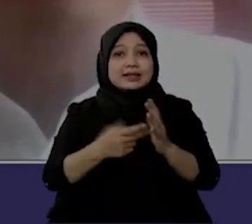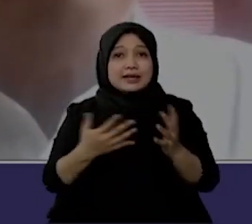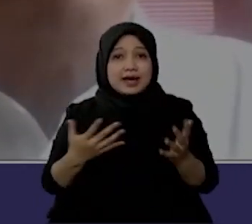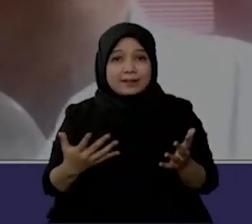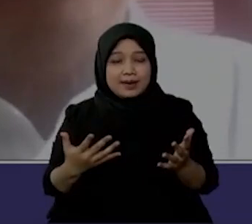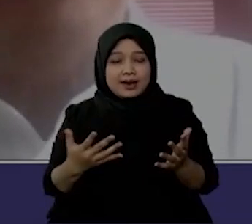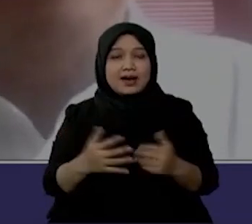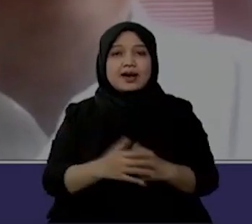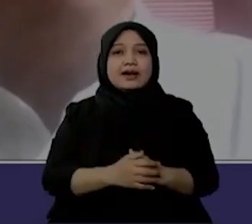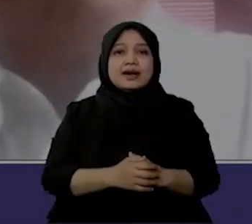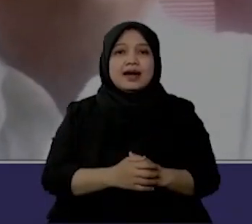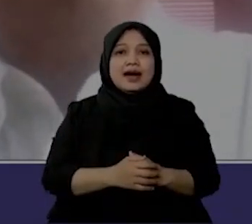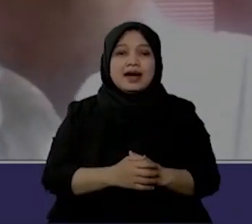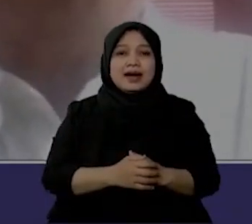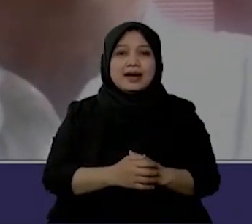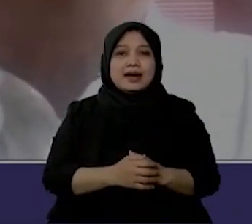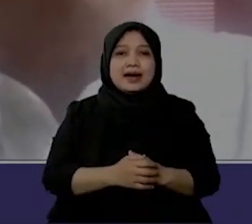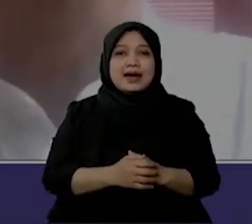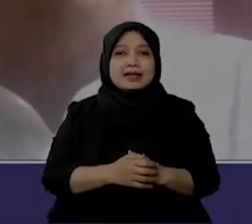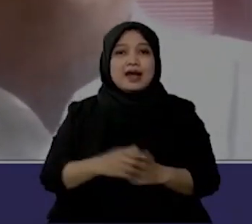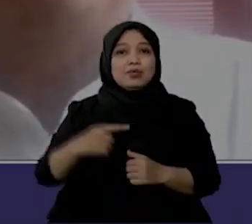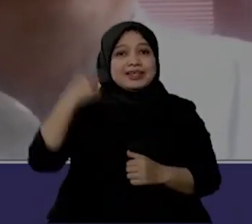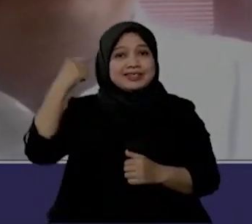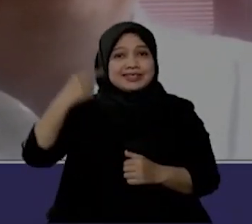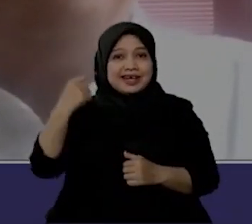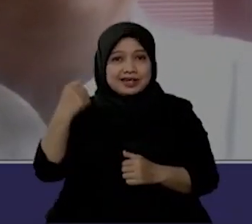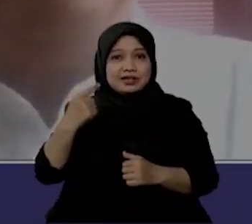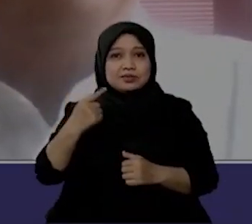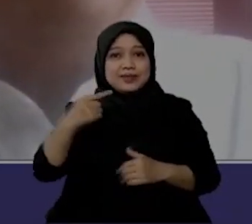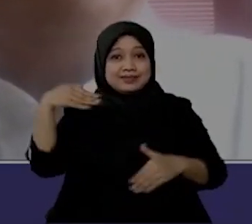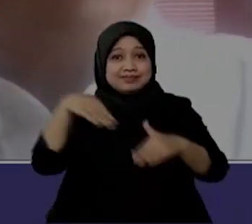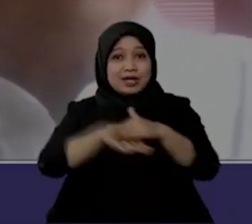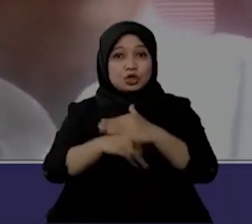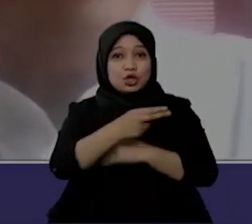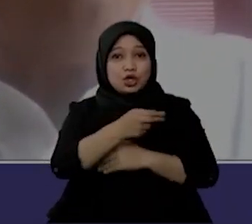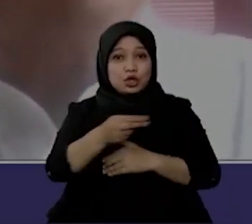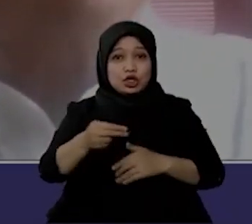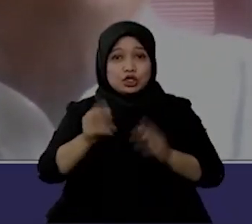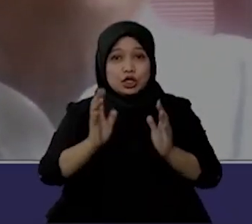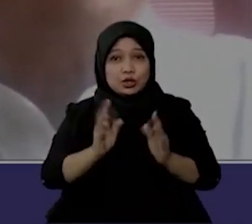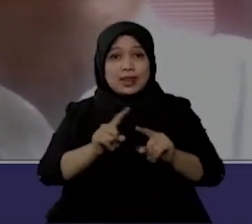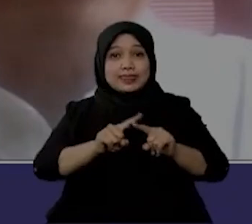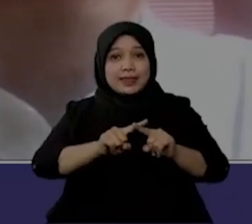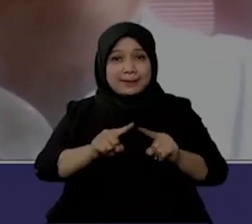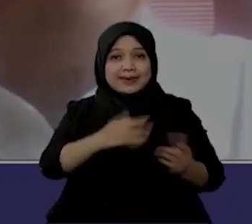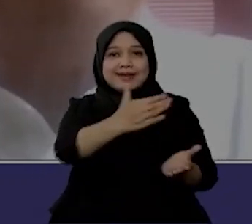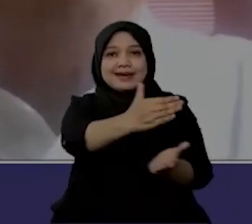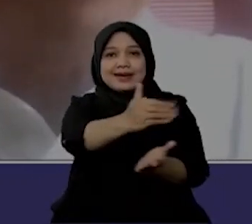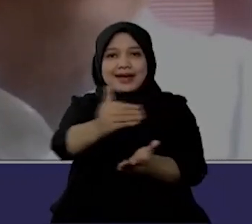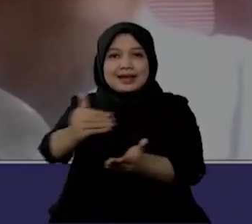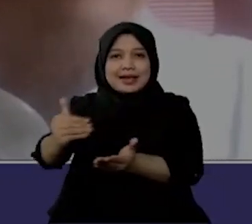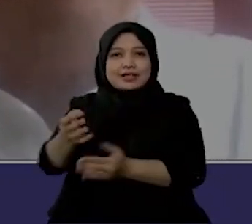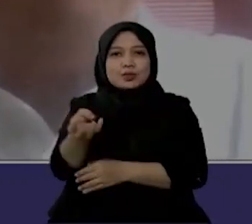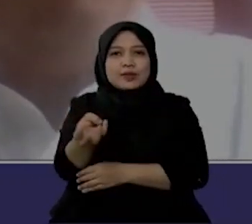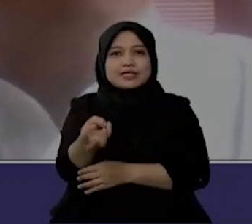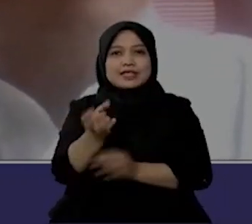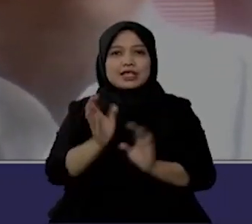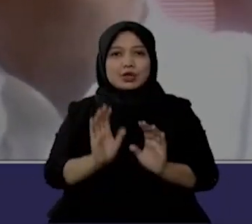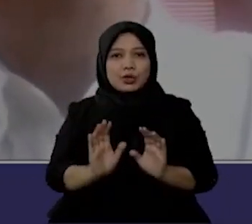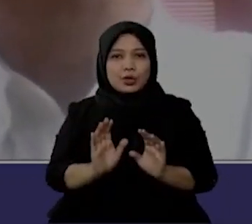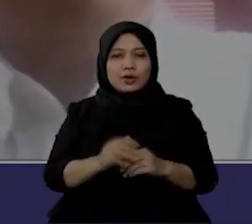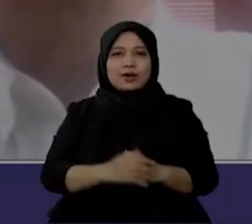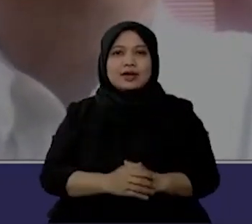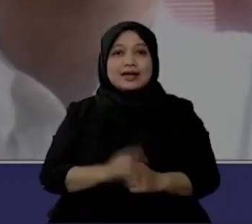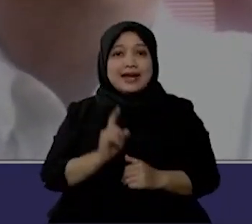multiple introduction, jadi berkali-kali masuk ke Indonesia, dan datanya masih sedikit.